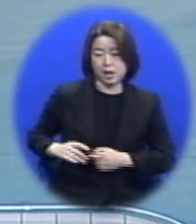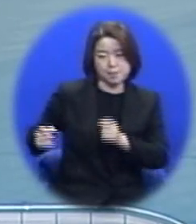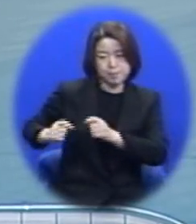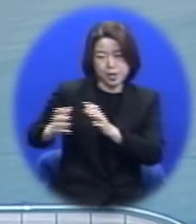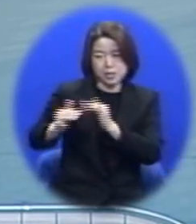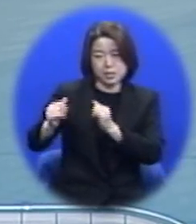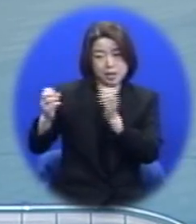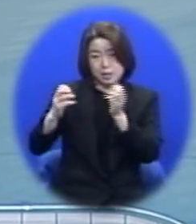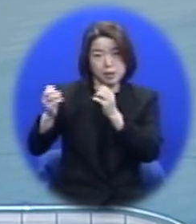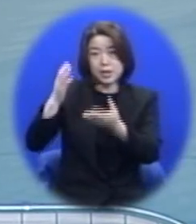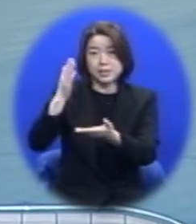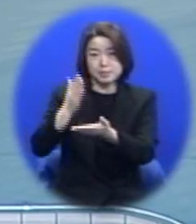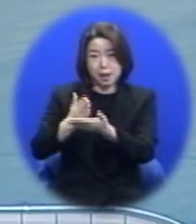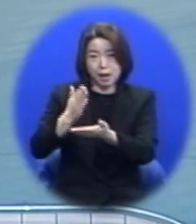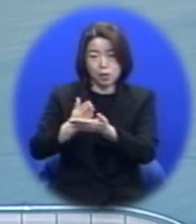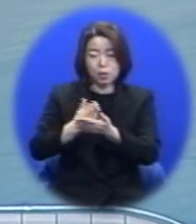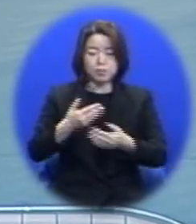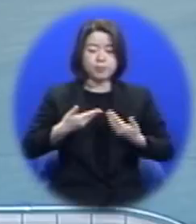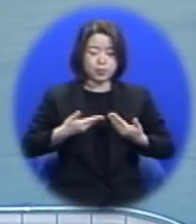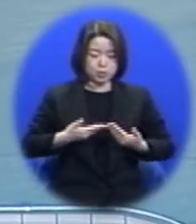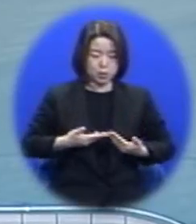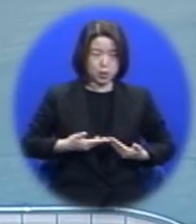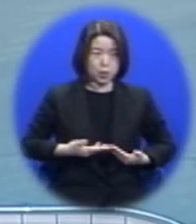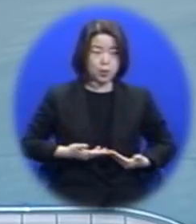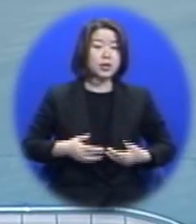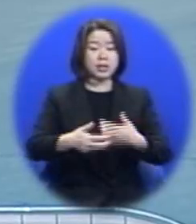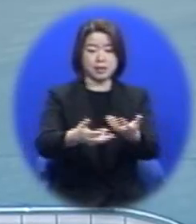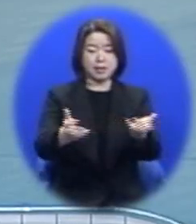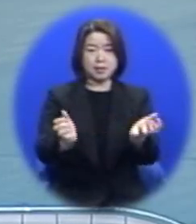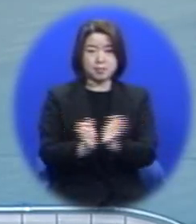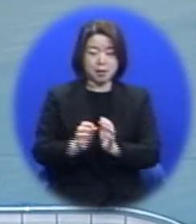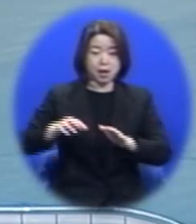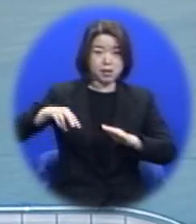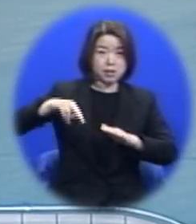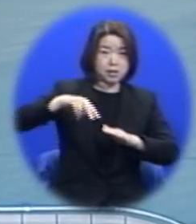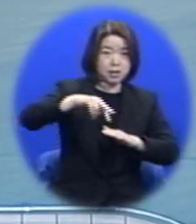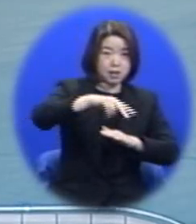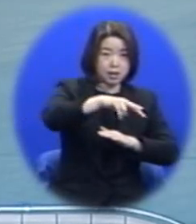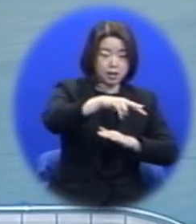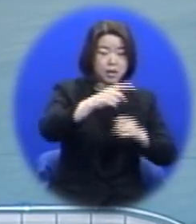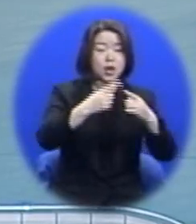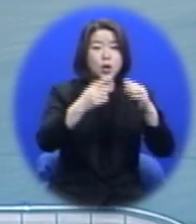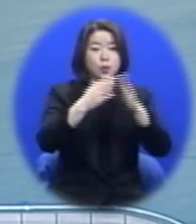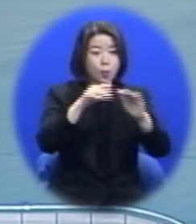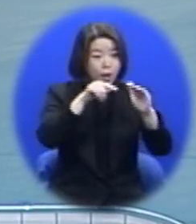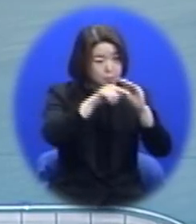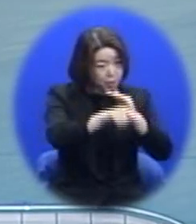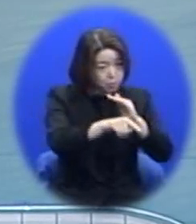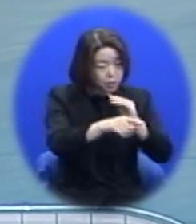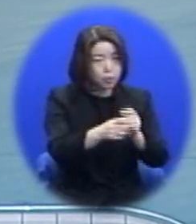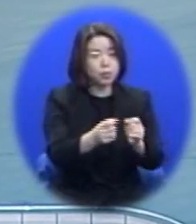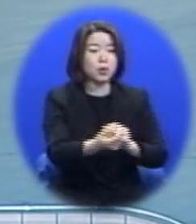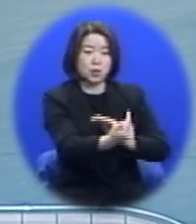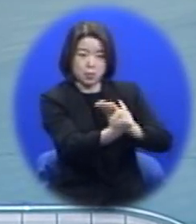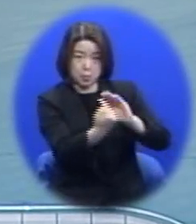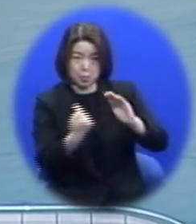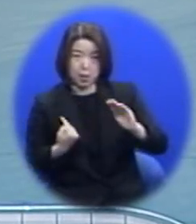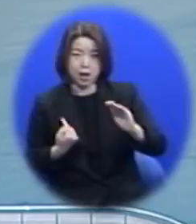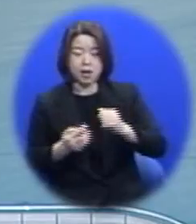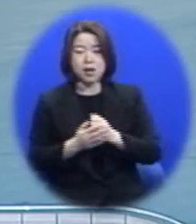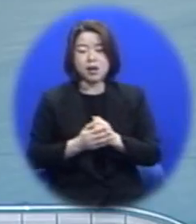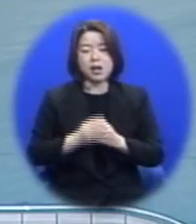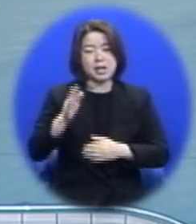이야기하지 말고 조용히 마을을 쭉 지나서 교회를 방문하고 나오셔야 됩니다. 절대 아무 말도